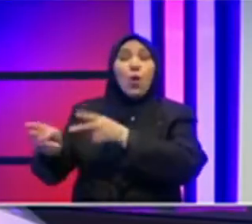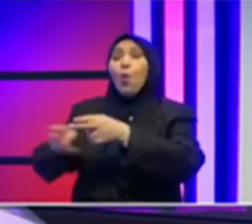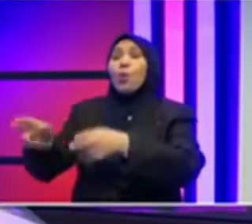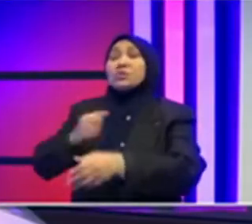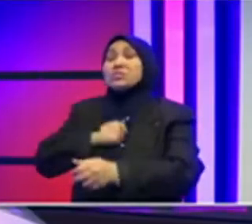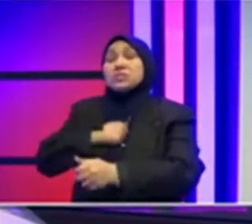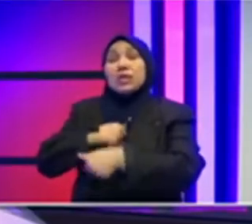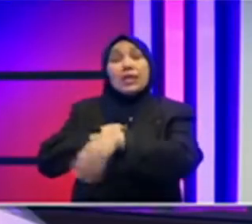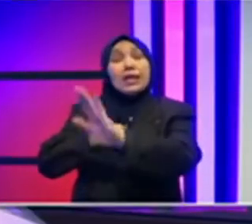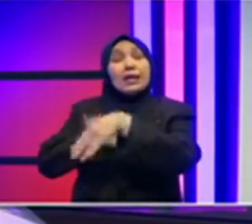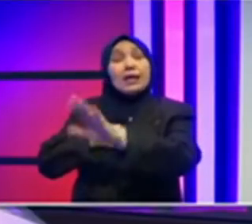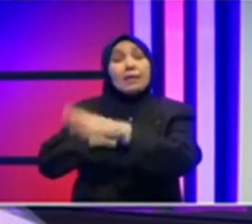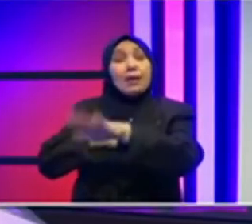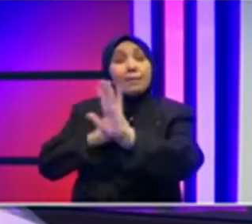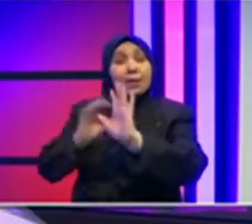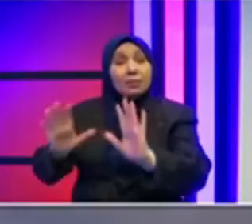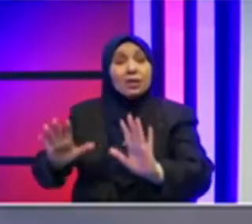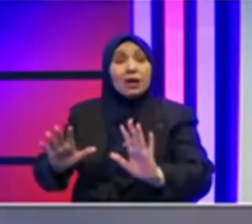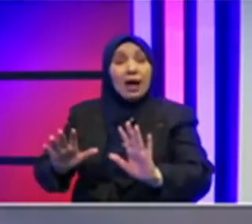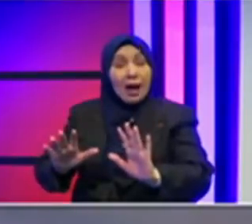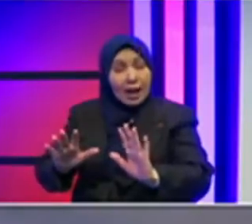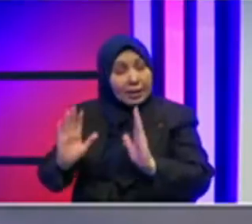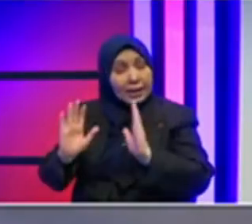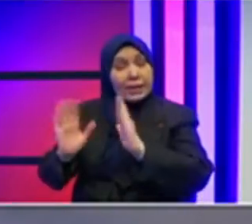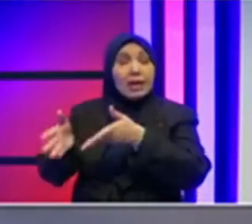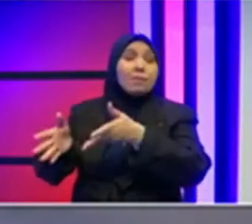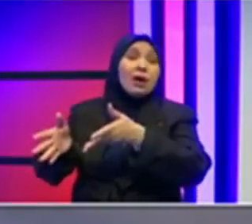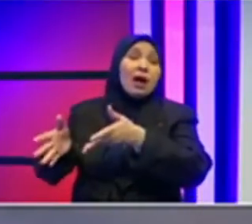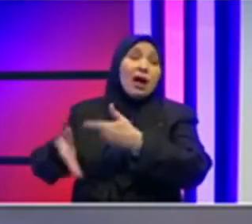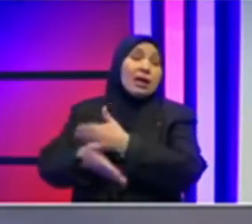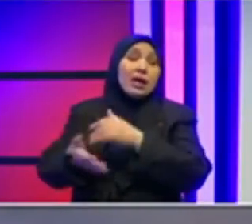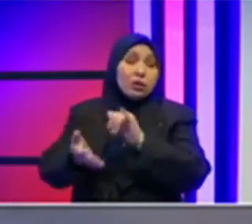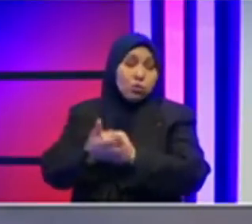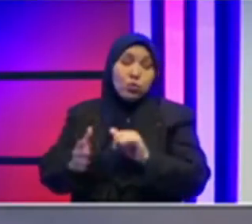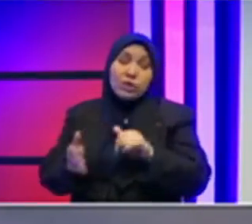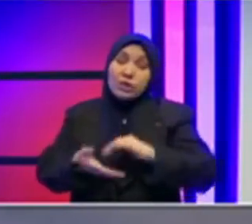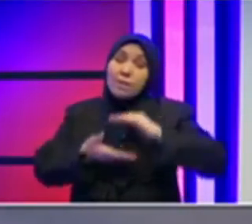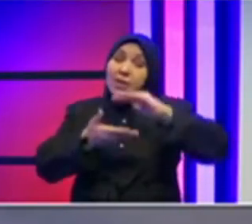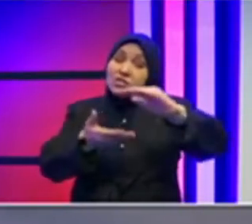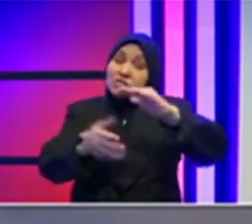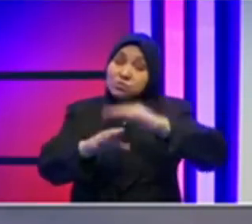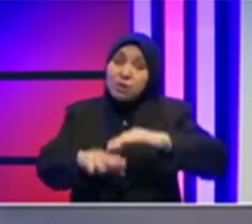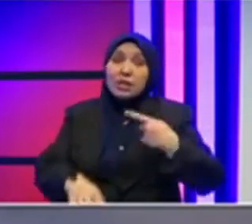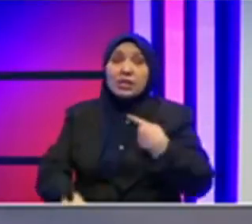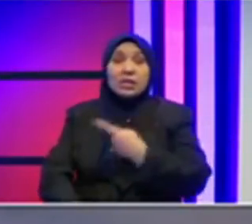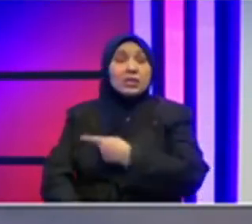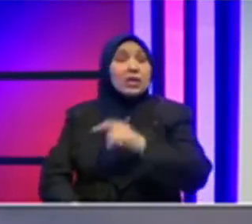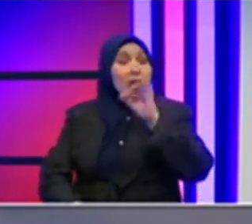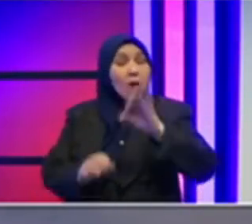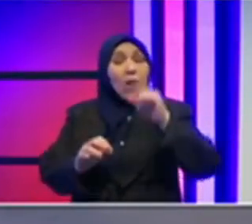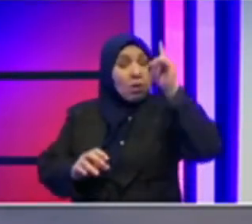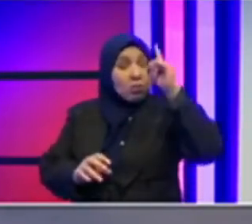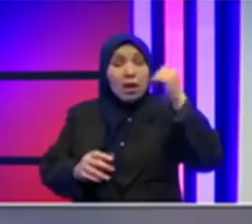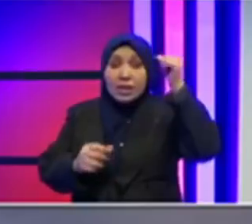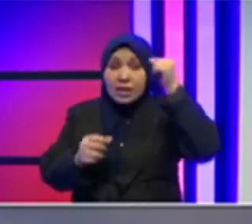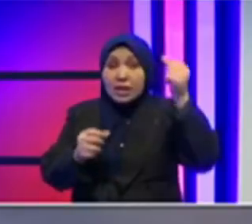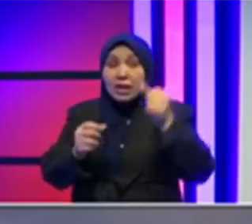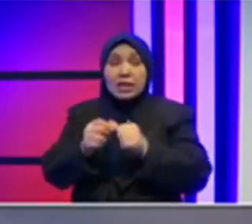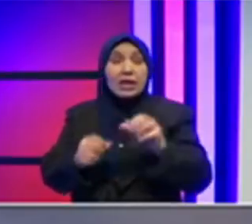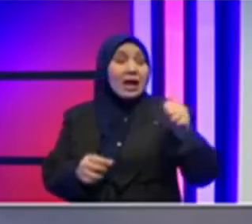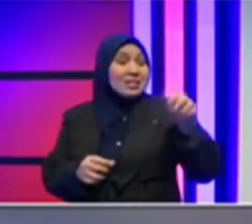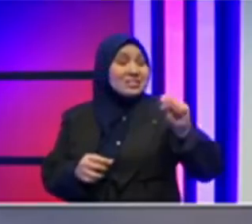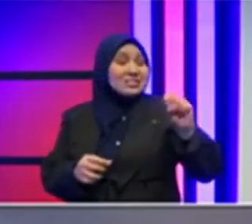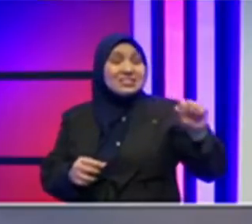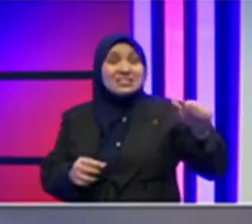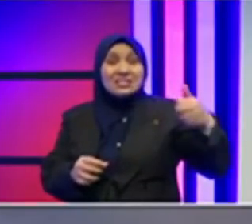barat ni. Sesat barat. Tertinggal anak tersebut. Dan ini mesej kepada kita. Kalau Allah ingatkan tentang as-sa'ah ini,